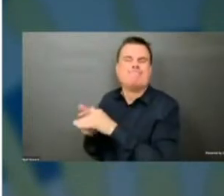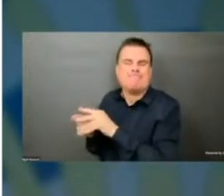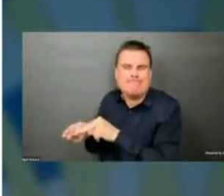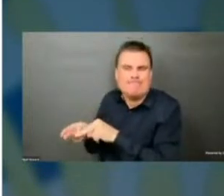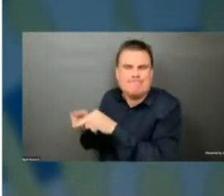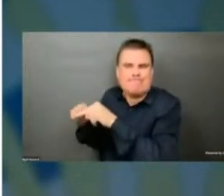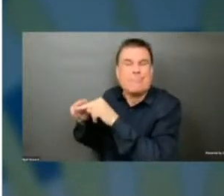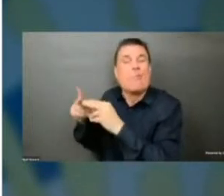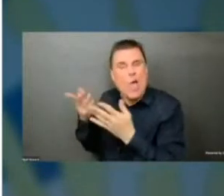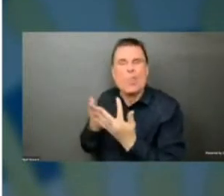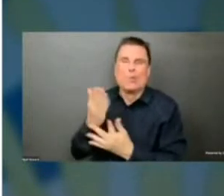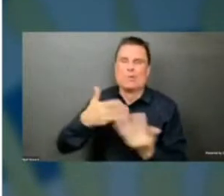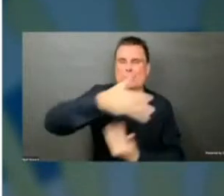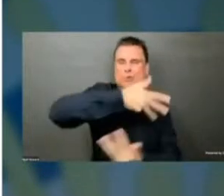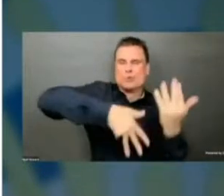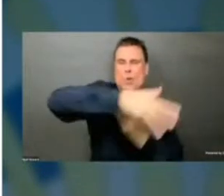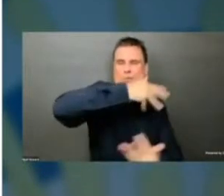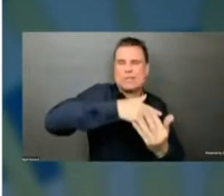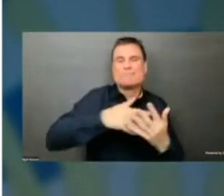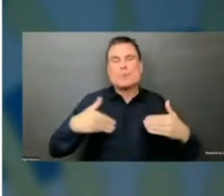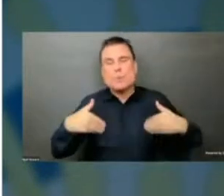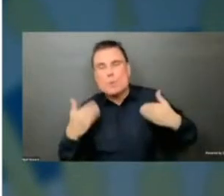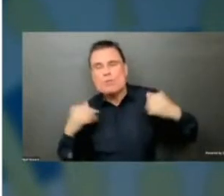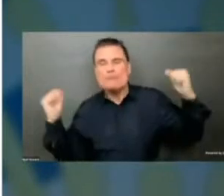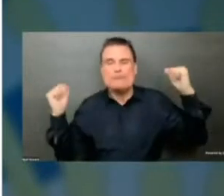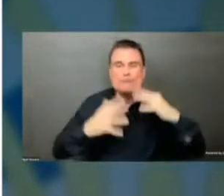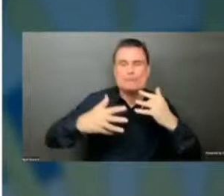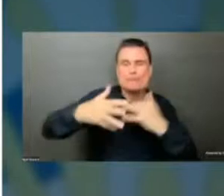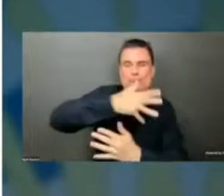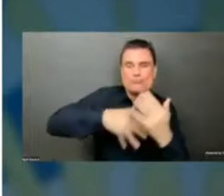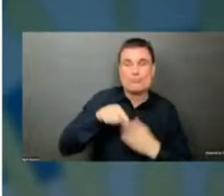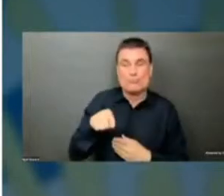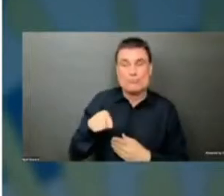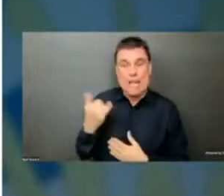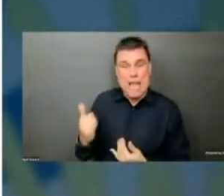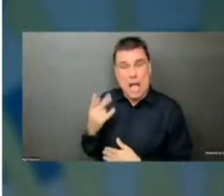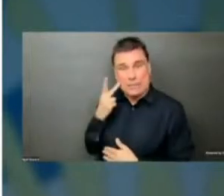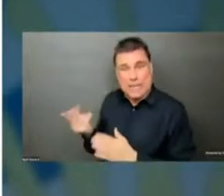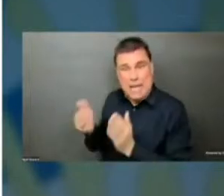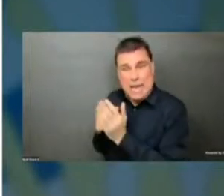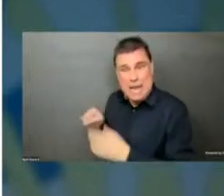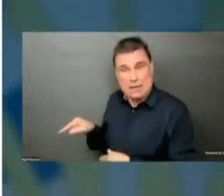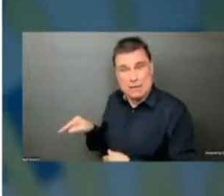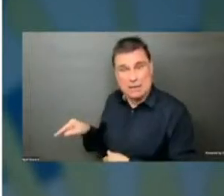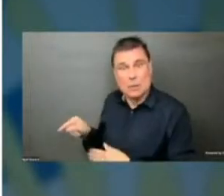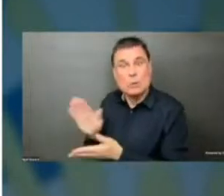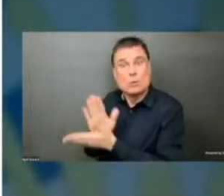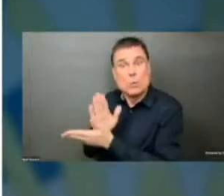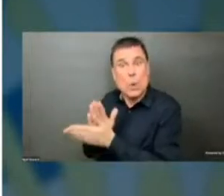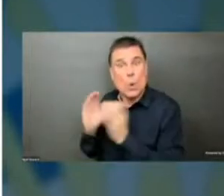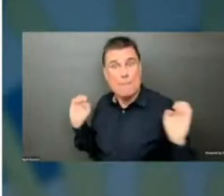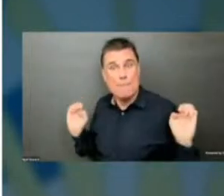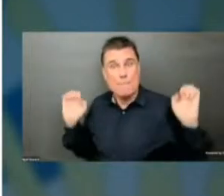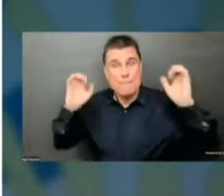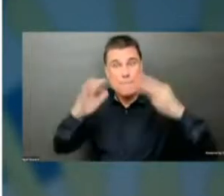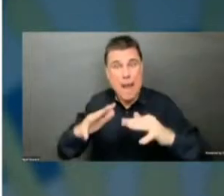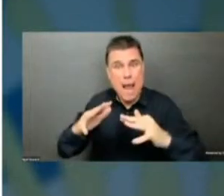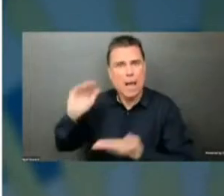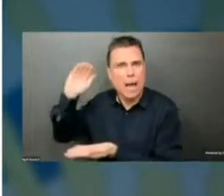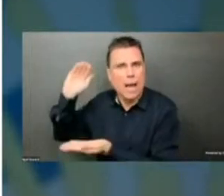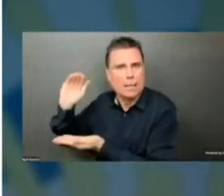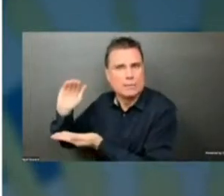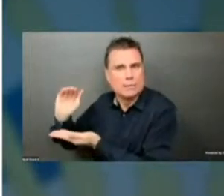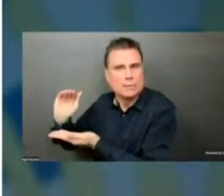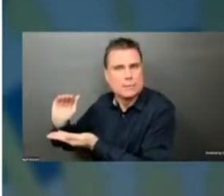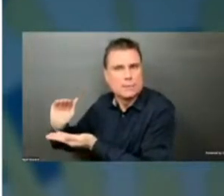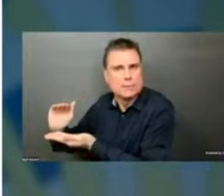winter break. 那个 But 他 we're 们 now 的 seeing 传播 once 率也 schools are 很低。 back in place that 那 transmission 么 rates are 从 going 这 down 个 again. 看到了，他 And 说 really 寒假的时候就 importantly, 往